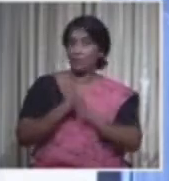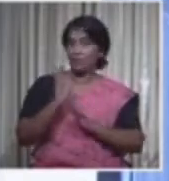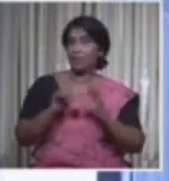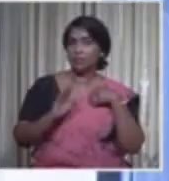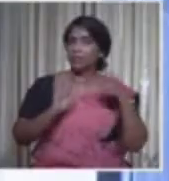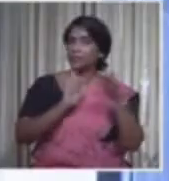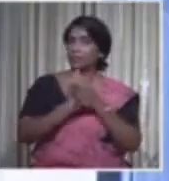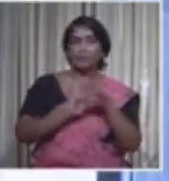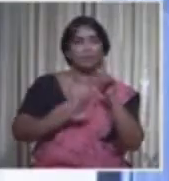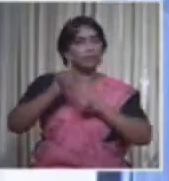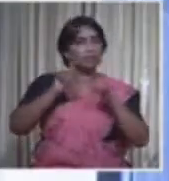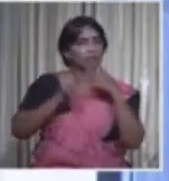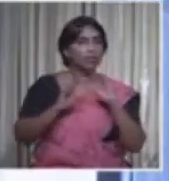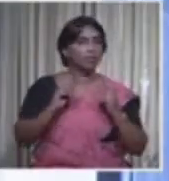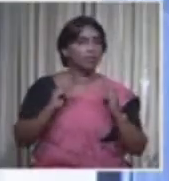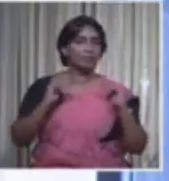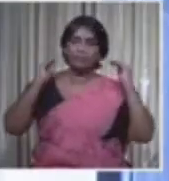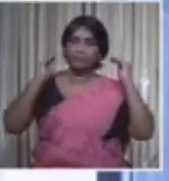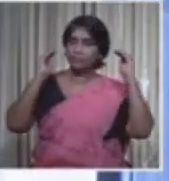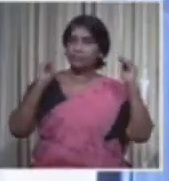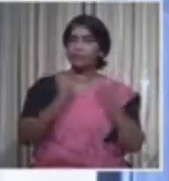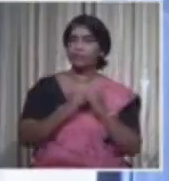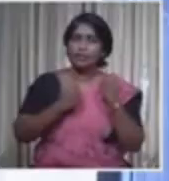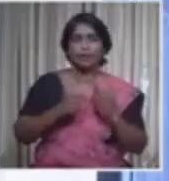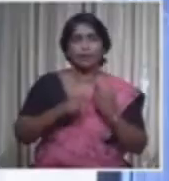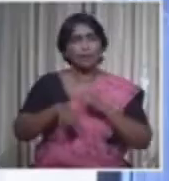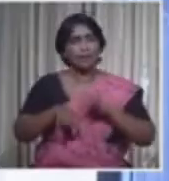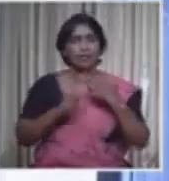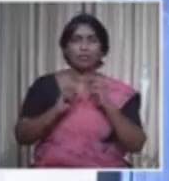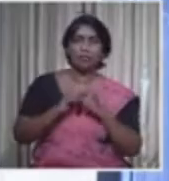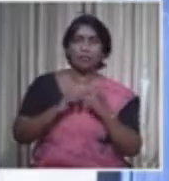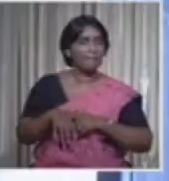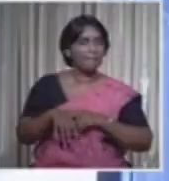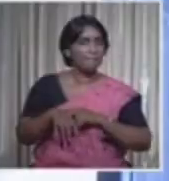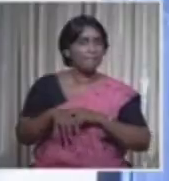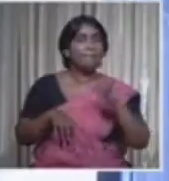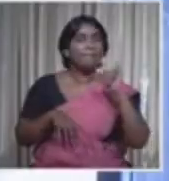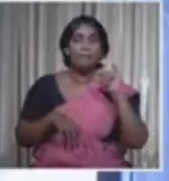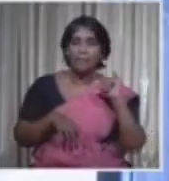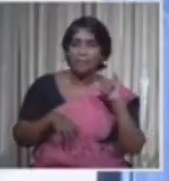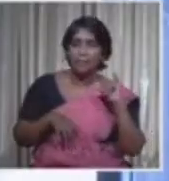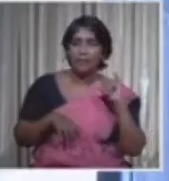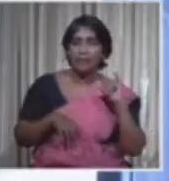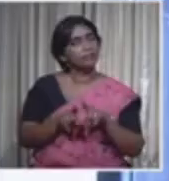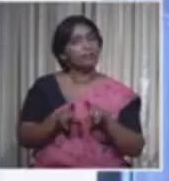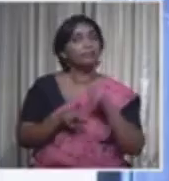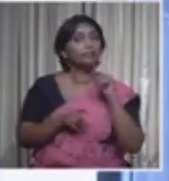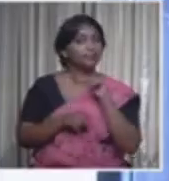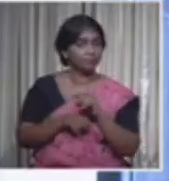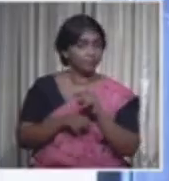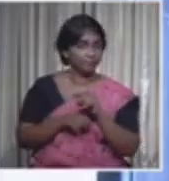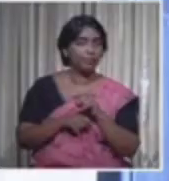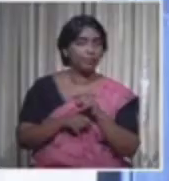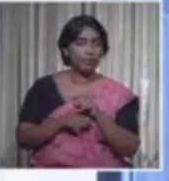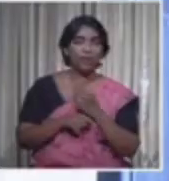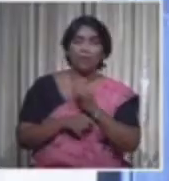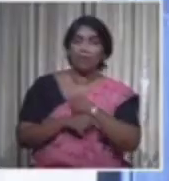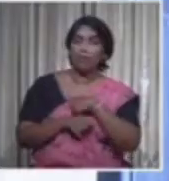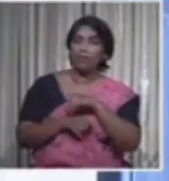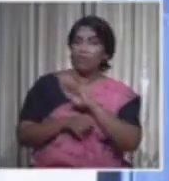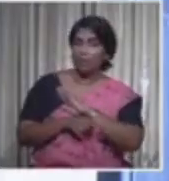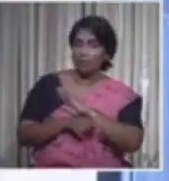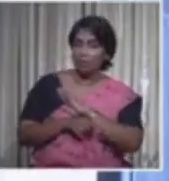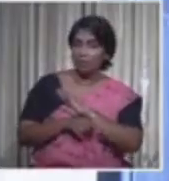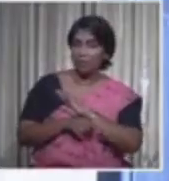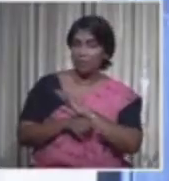முன்னேற்றகரமான விடயங்களை அவர் பல சவால்களுக்கு மத்தியில் செய்து கொண்டிருந்த பொழுது துறைசமாக ஜானசார தேரர் அவர்கள் ஜனாதிபதி சேலனி குழுவின்